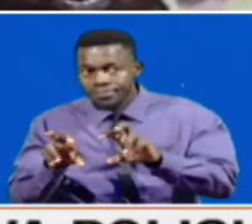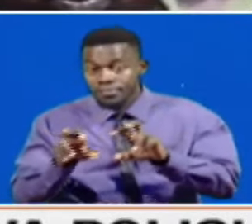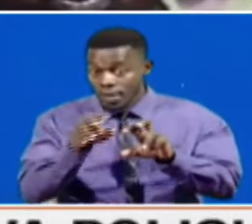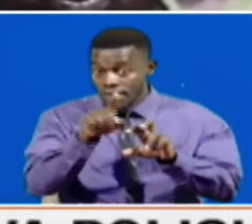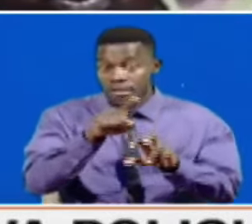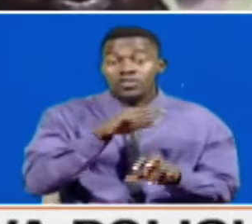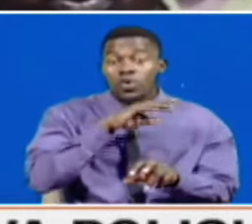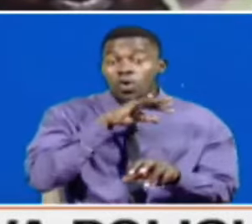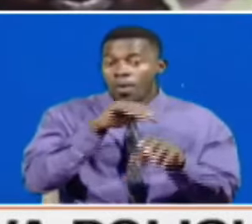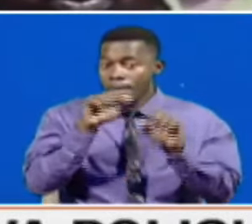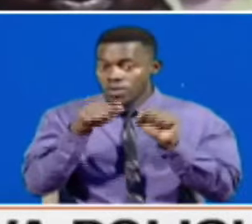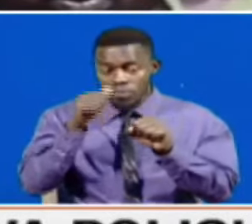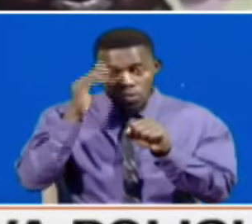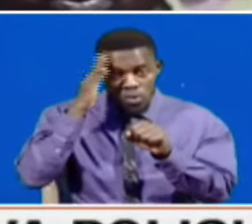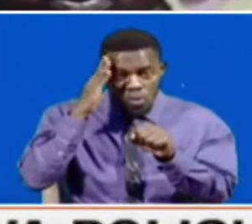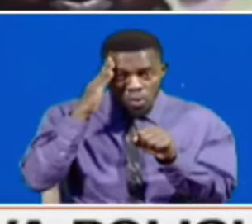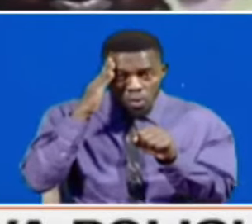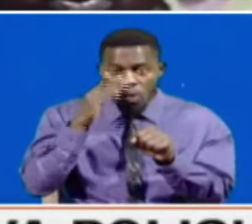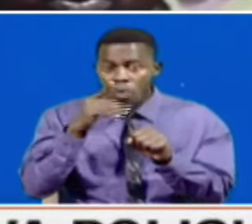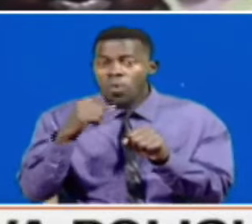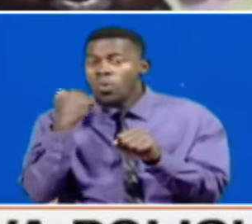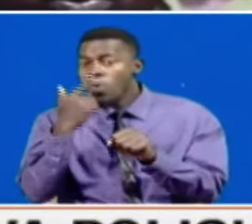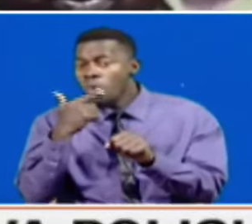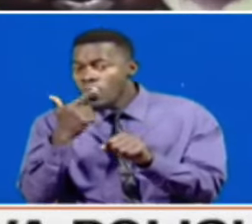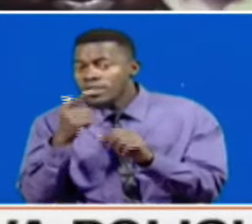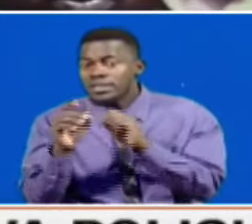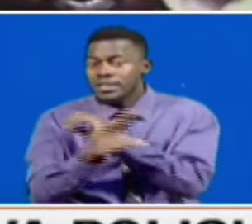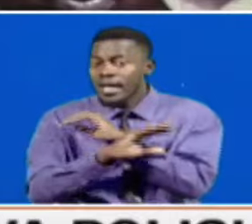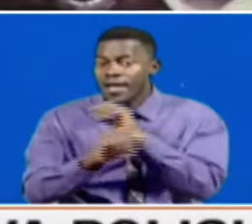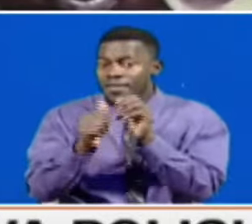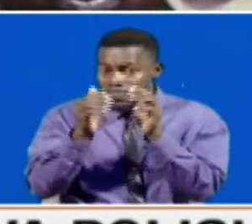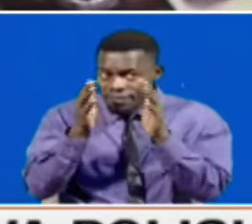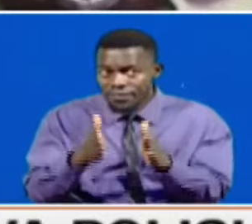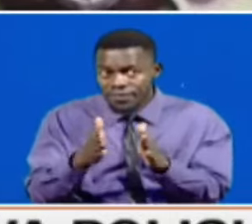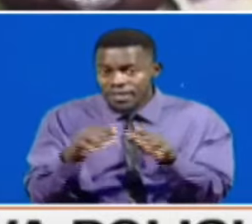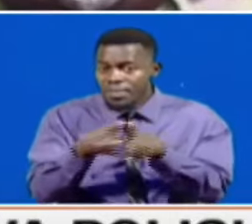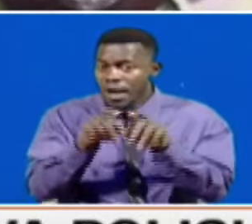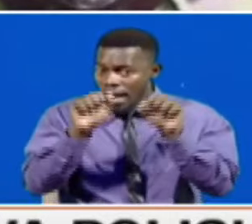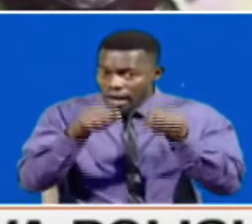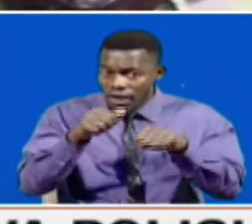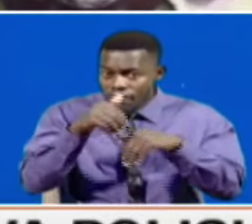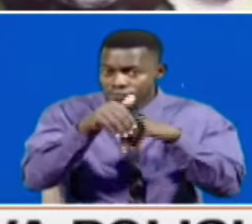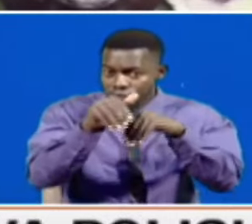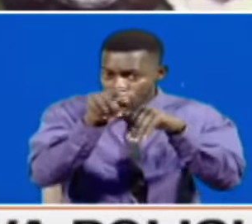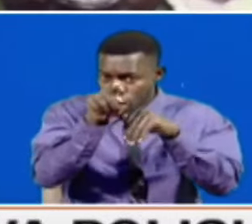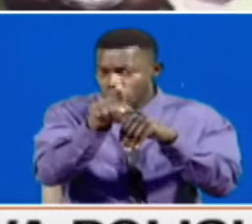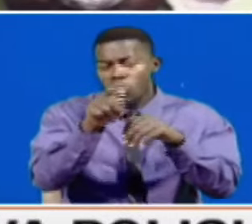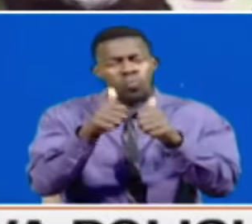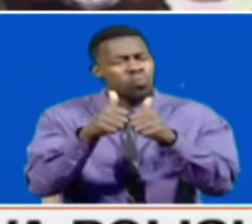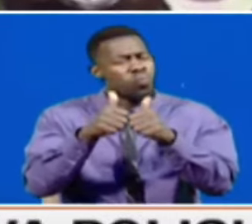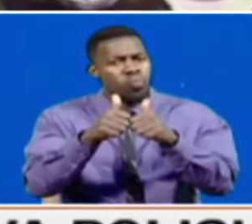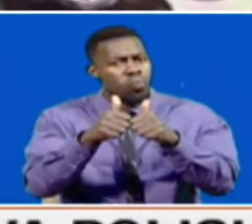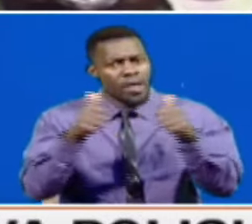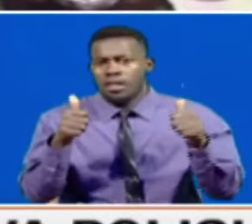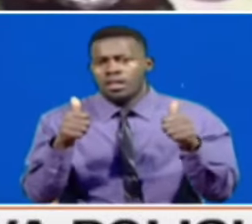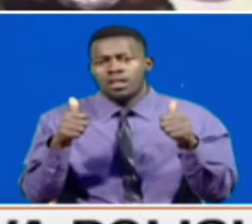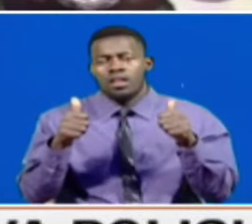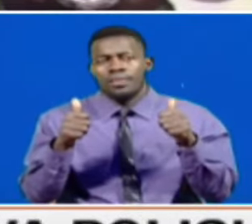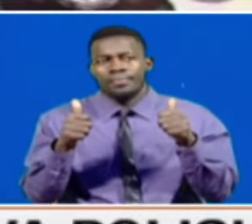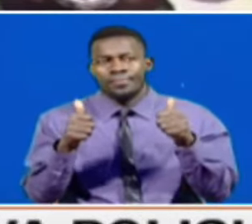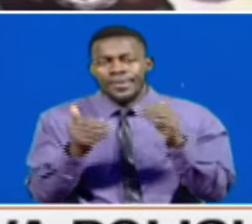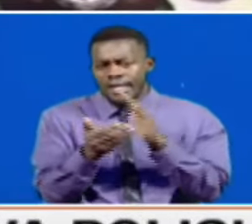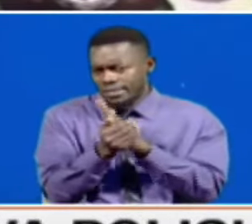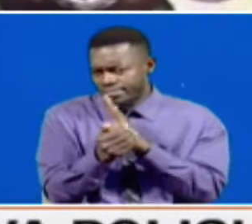krack mzi ama kufu kutafuta m Naia ni m ambe